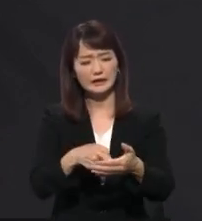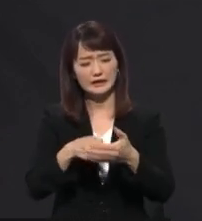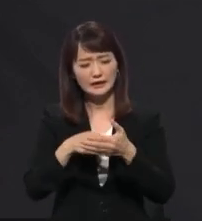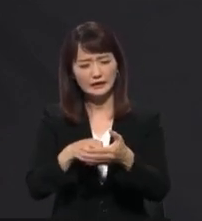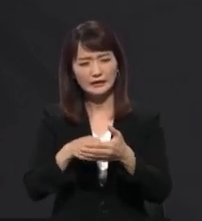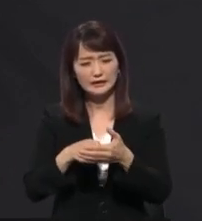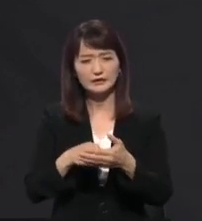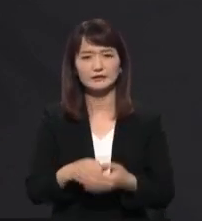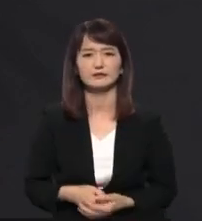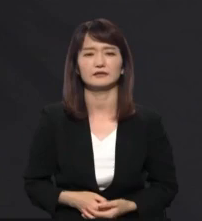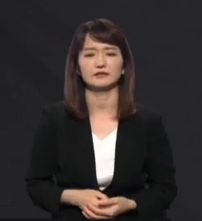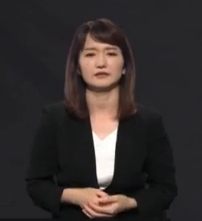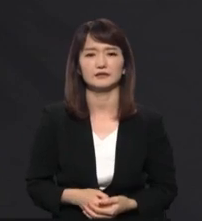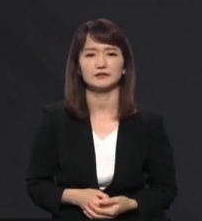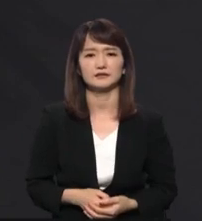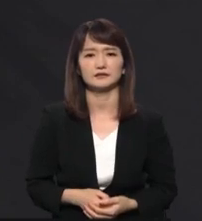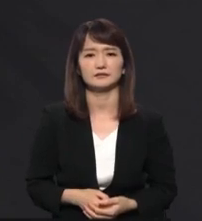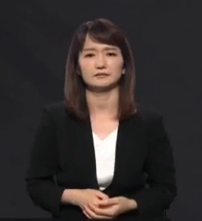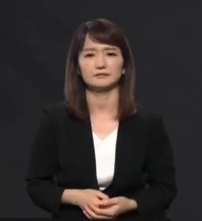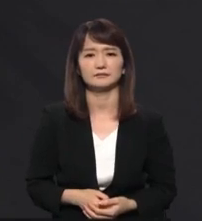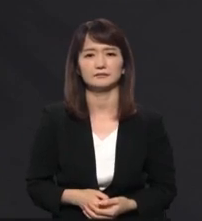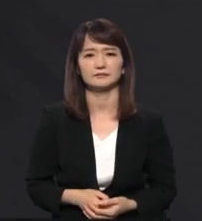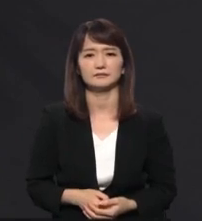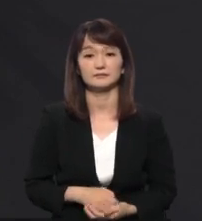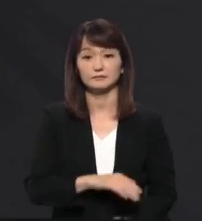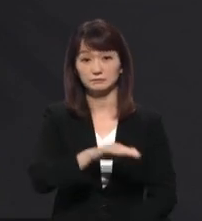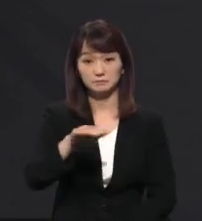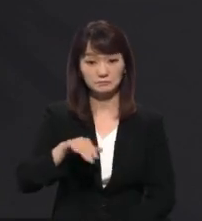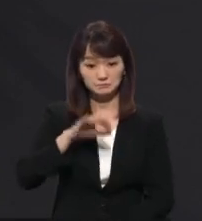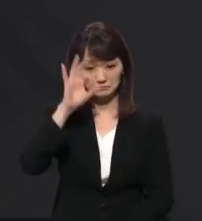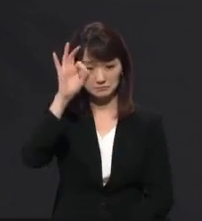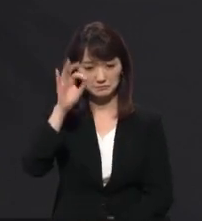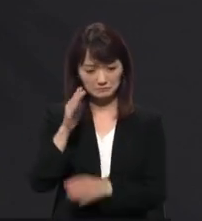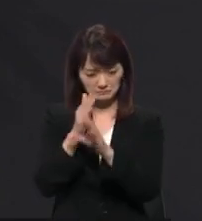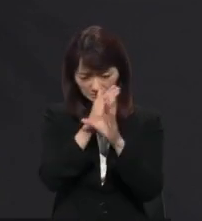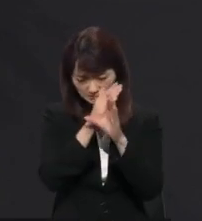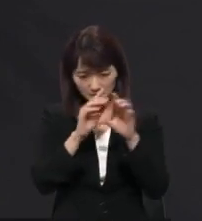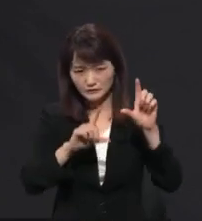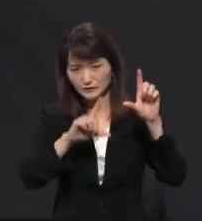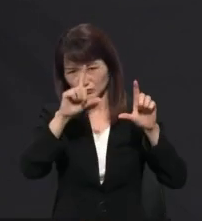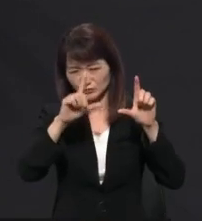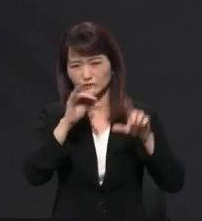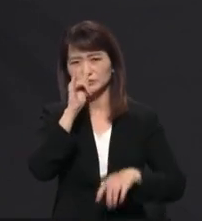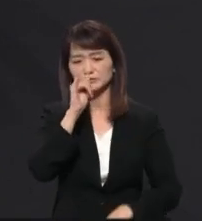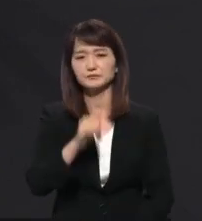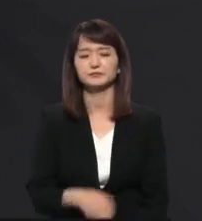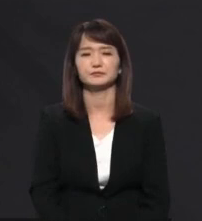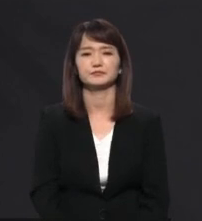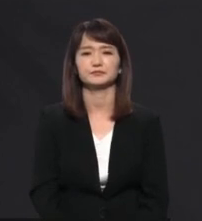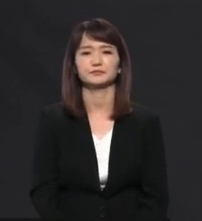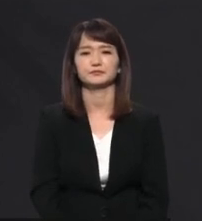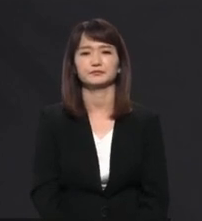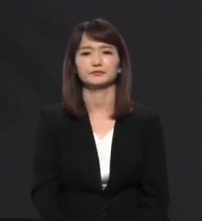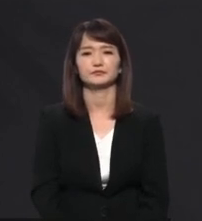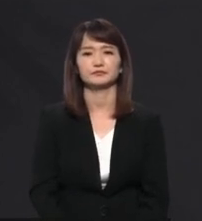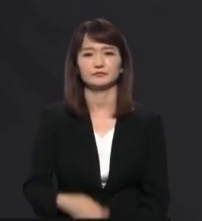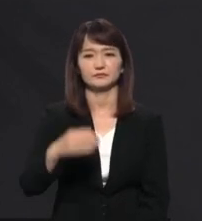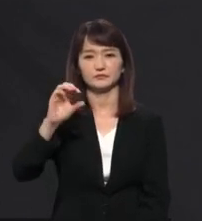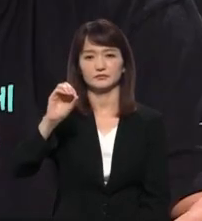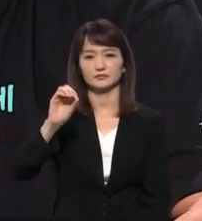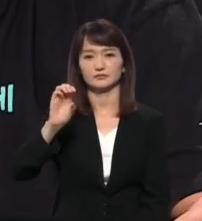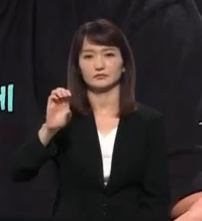이런 문제들에 대해서 좀 저희가 보기에는 좀 이중적인 태도가 있다라고 생각합니다 사실은 우리가 OECD